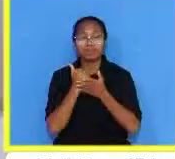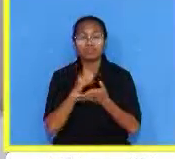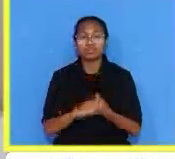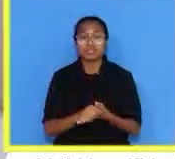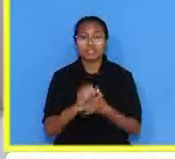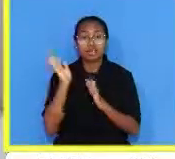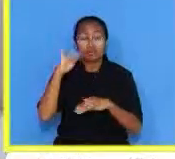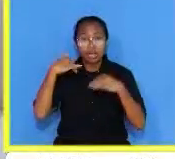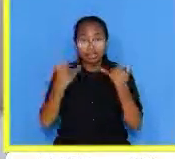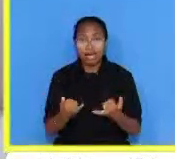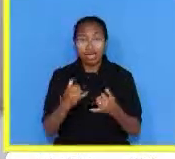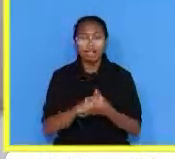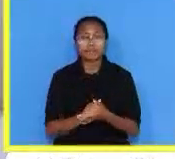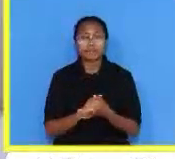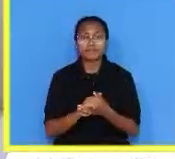Kemudian saat ini